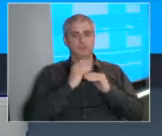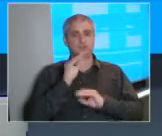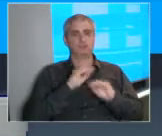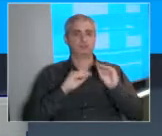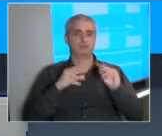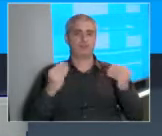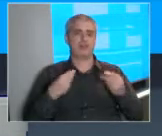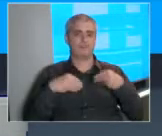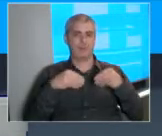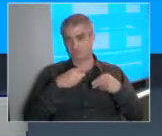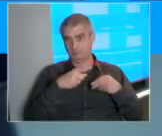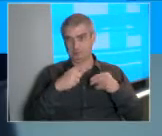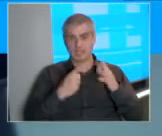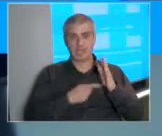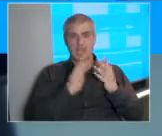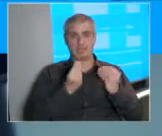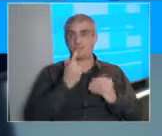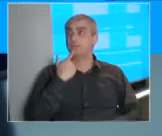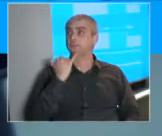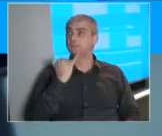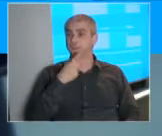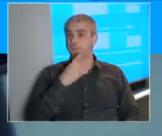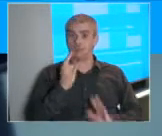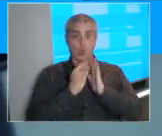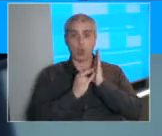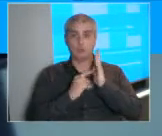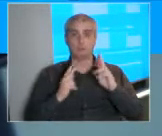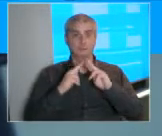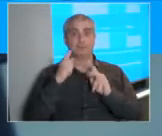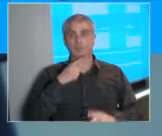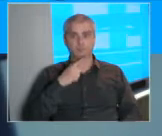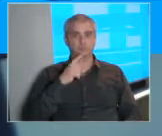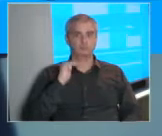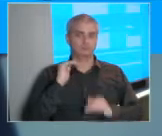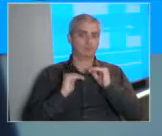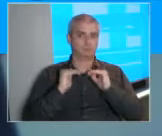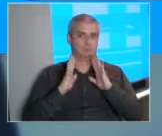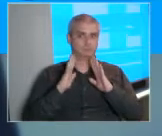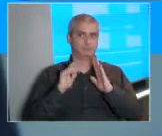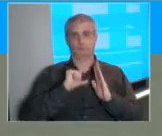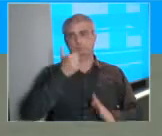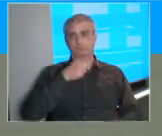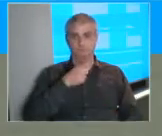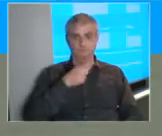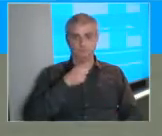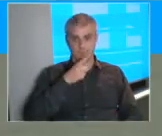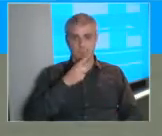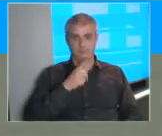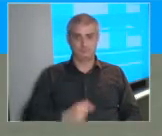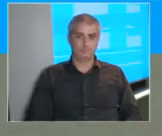של כלי הפלסטיק, כמו שאתה אומר, כלים חד פעמים. נכון, החקיקה בצרפת היא יחסית בחזית, וזה